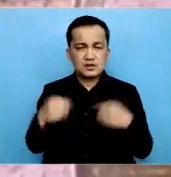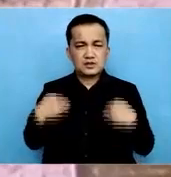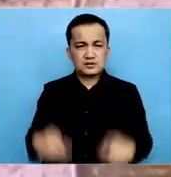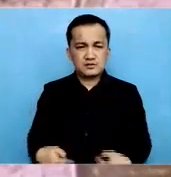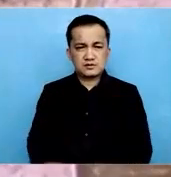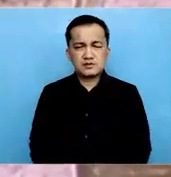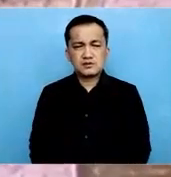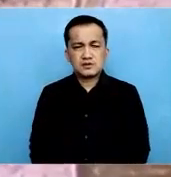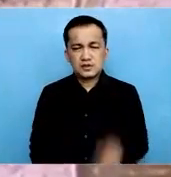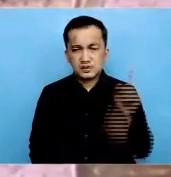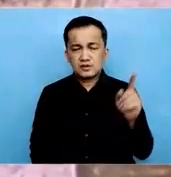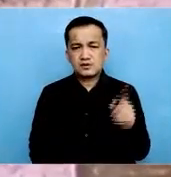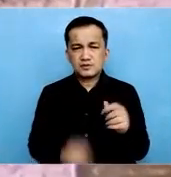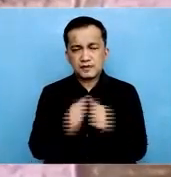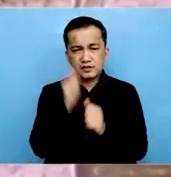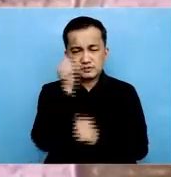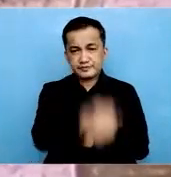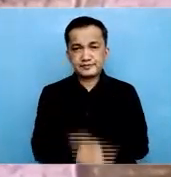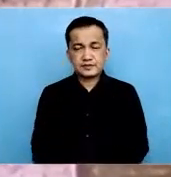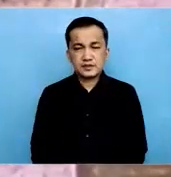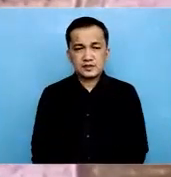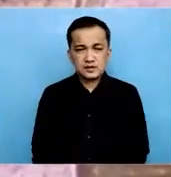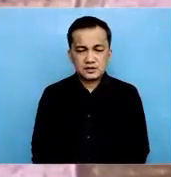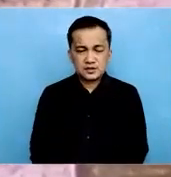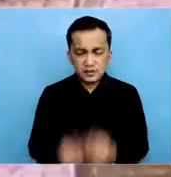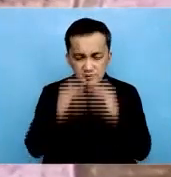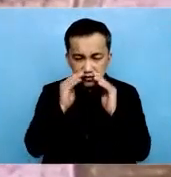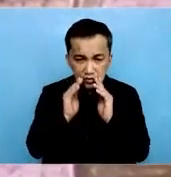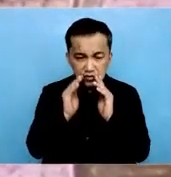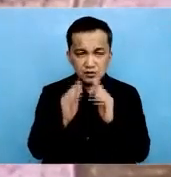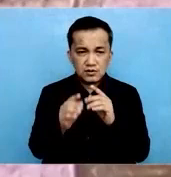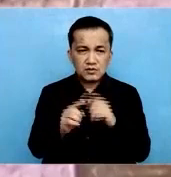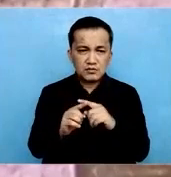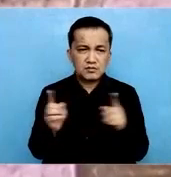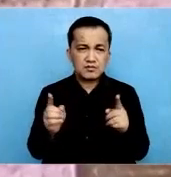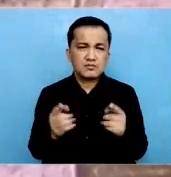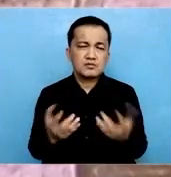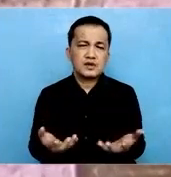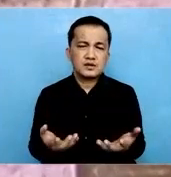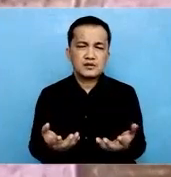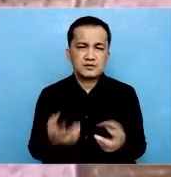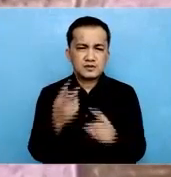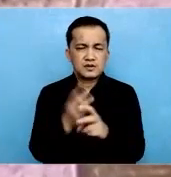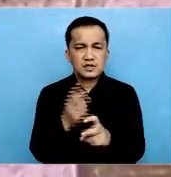yung nandun pa sa malayo, naglulok sa ka, pero yung ang hirap din